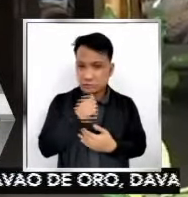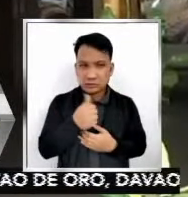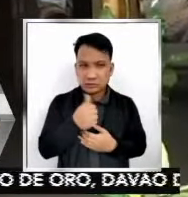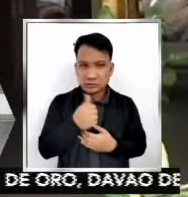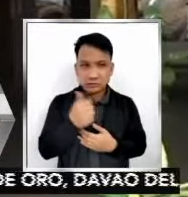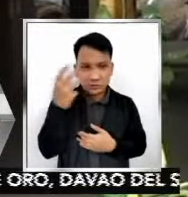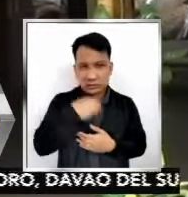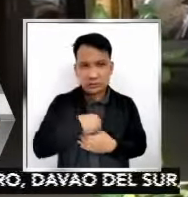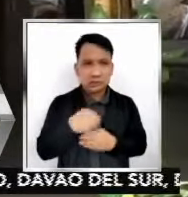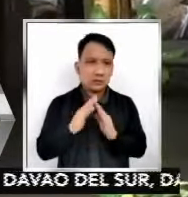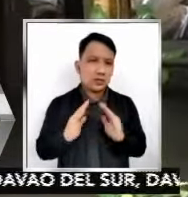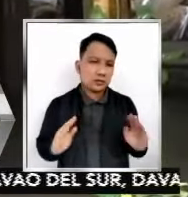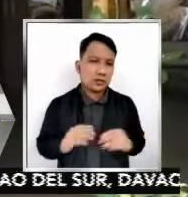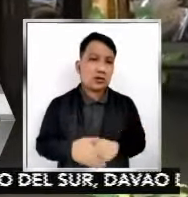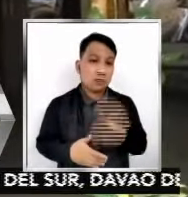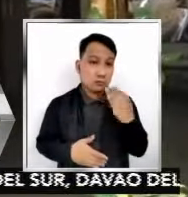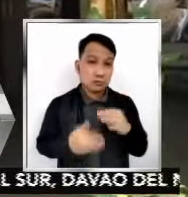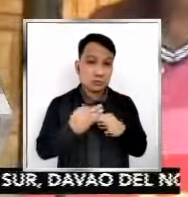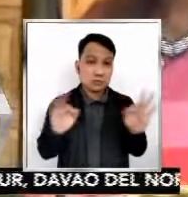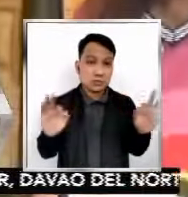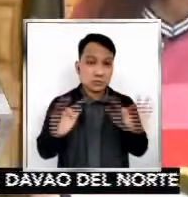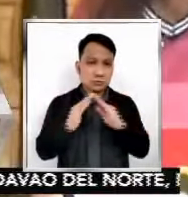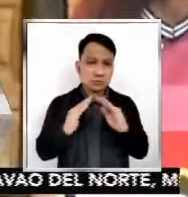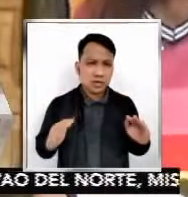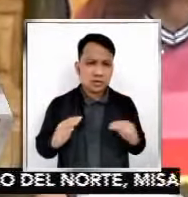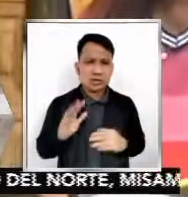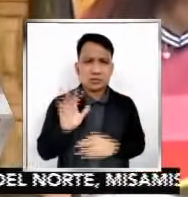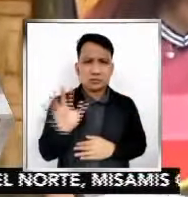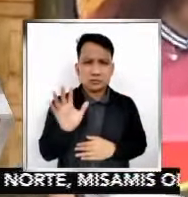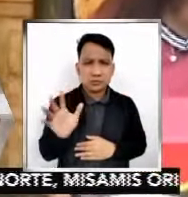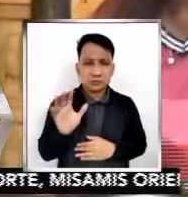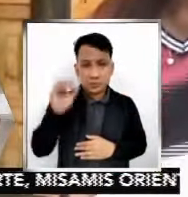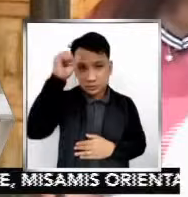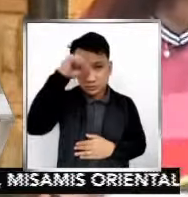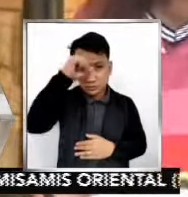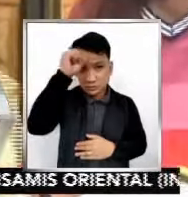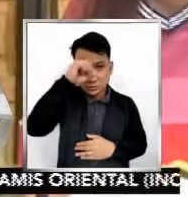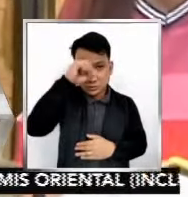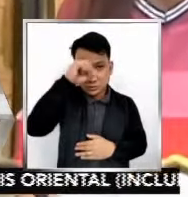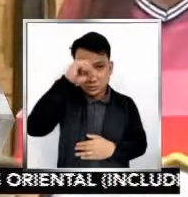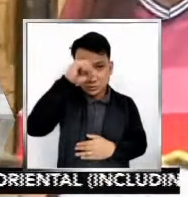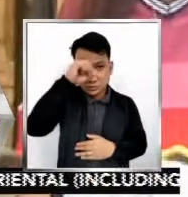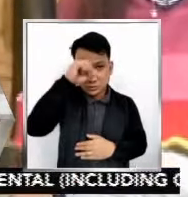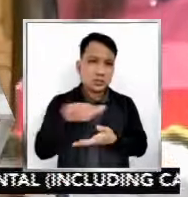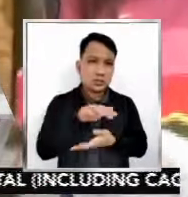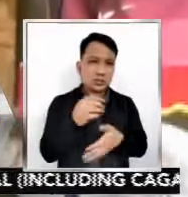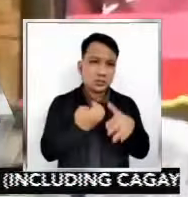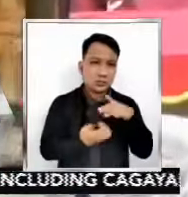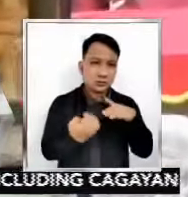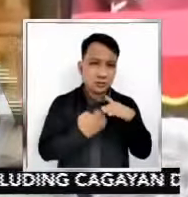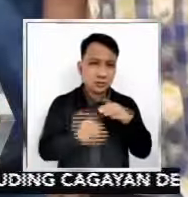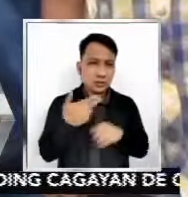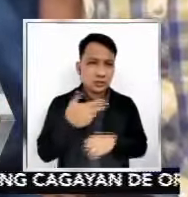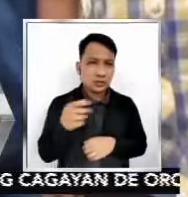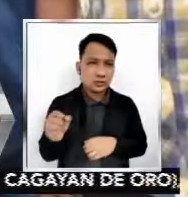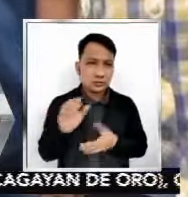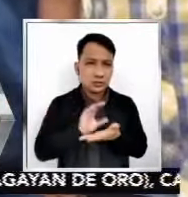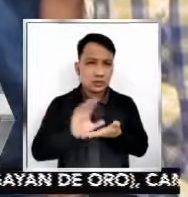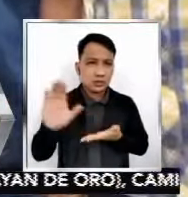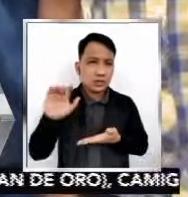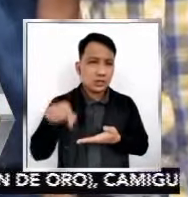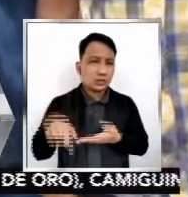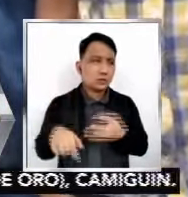libreng bahay, may 50 scholar ding pinag-aaral sa elementary, high school at college ang mag-asawang Martin.